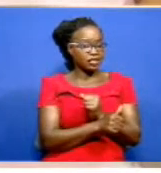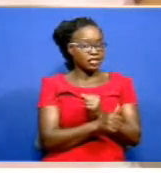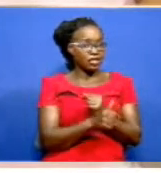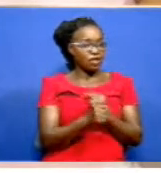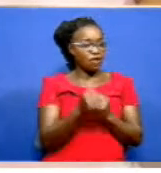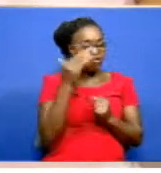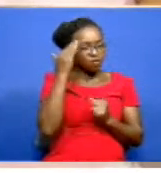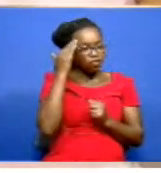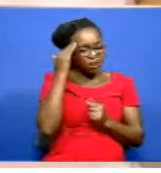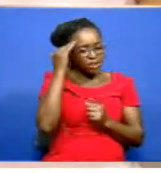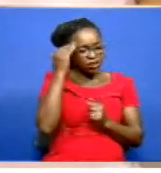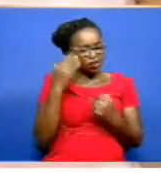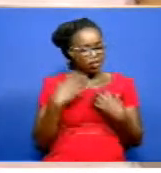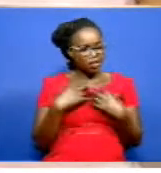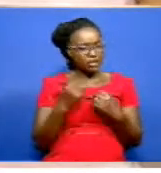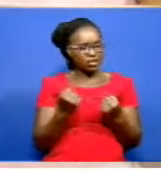labda